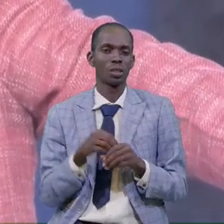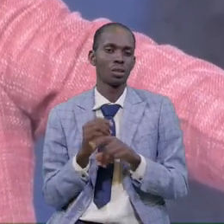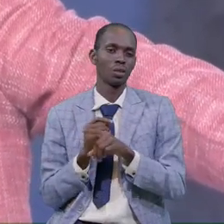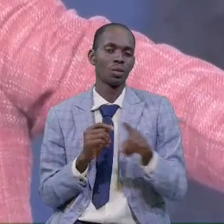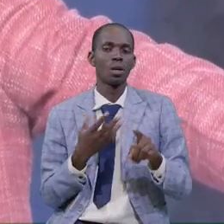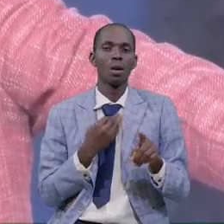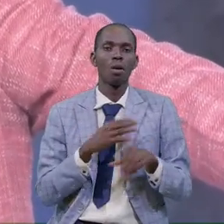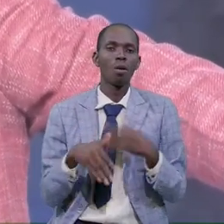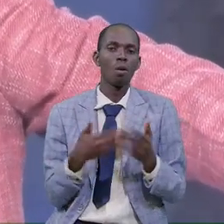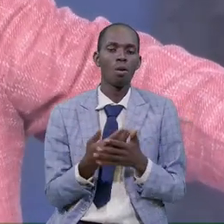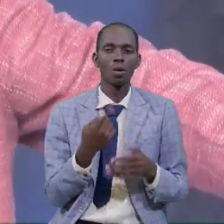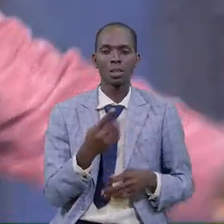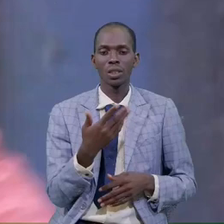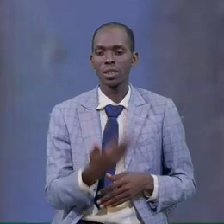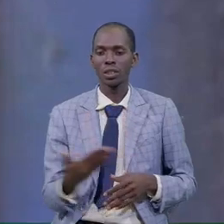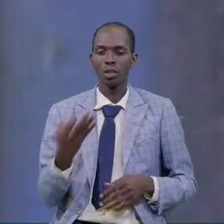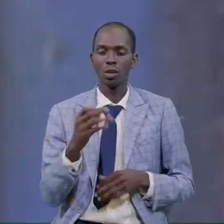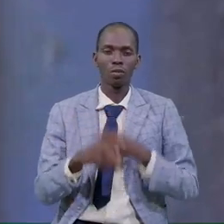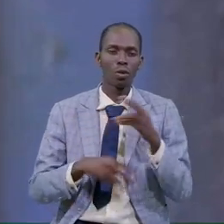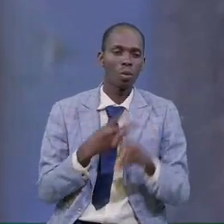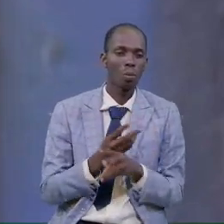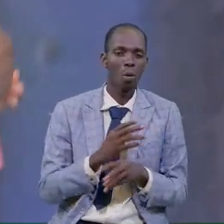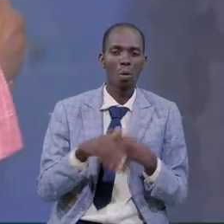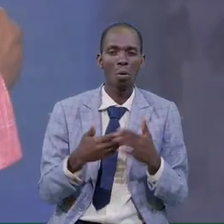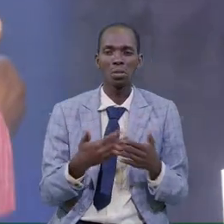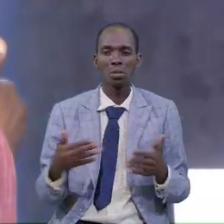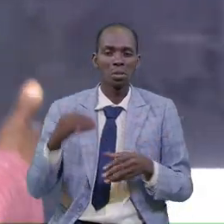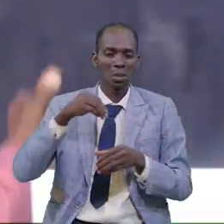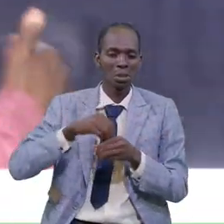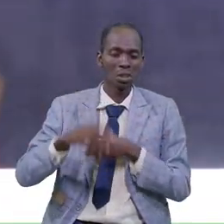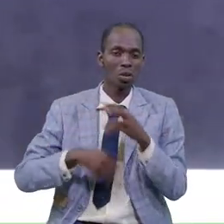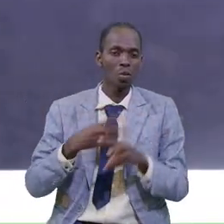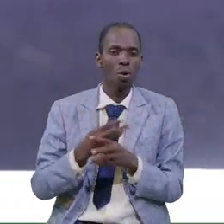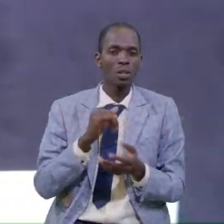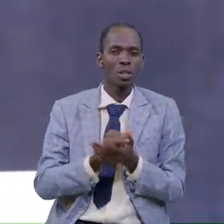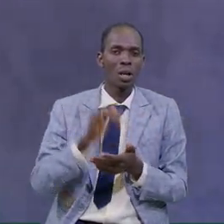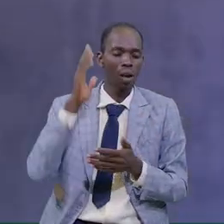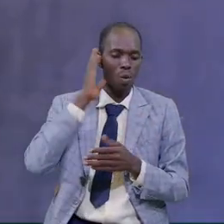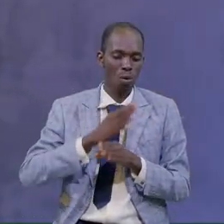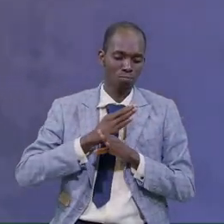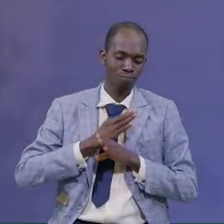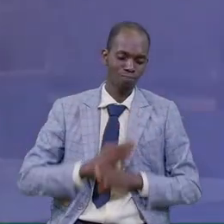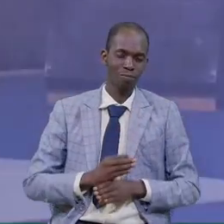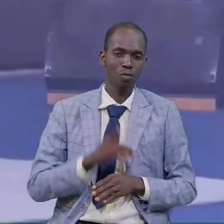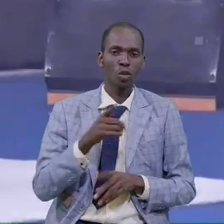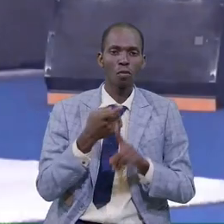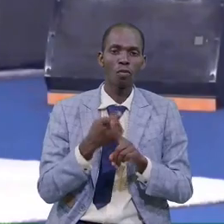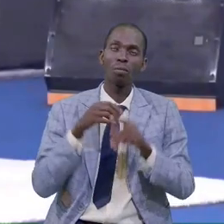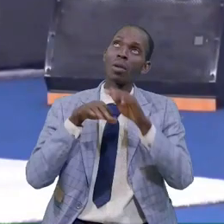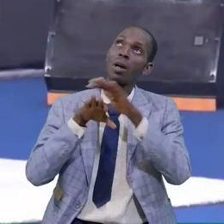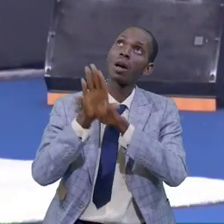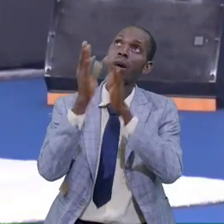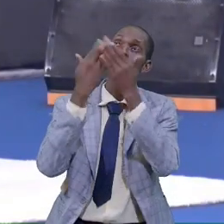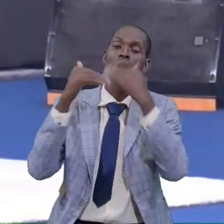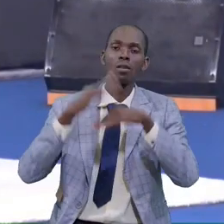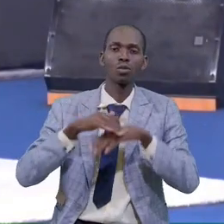choses du monde, toutes ces choses dans le monde qui vont t'empêcher d'aller au ciel. Tu veux